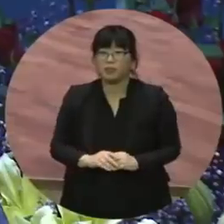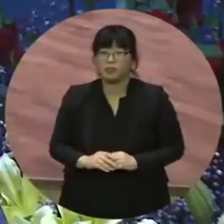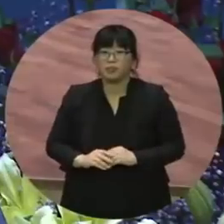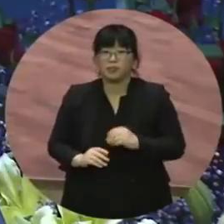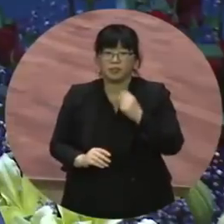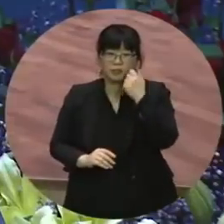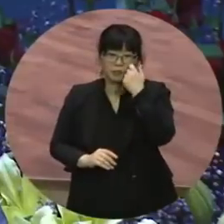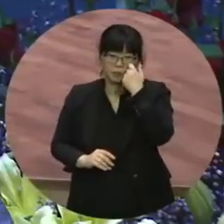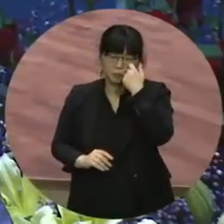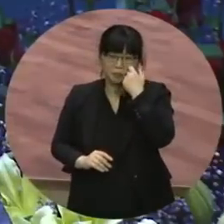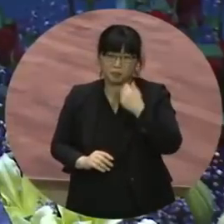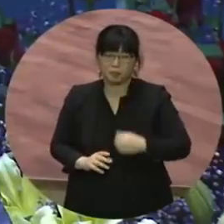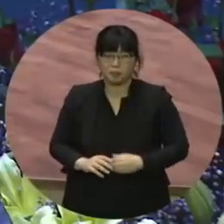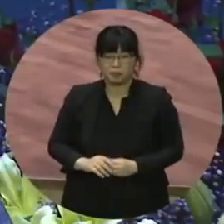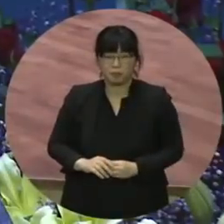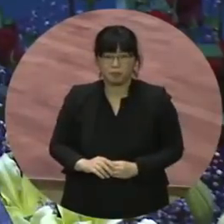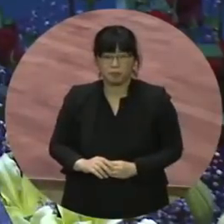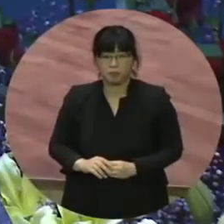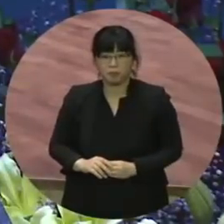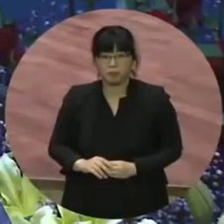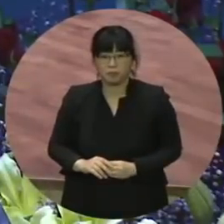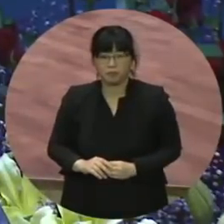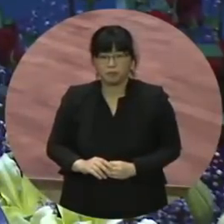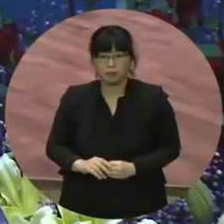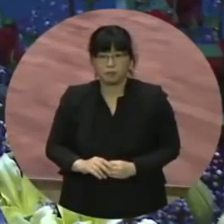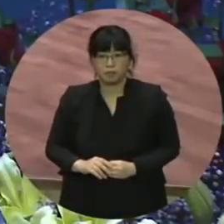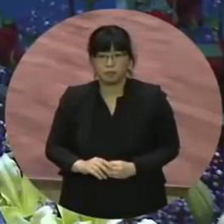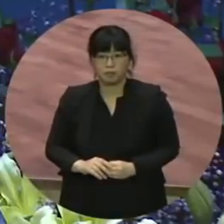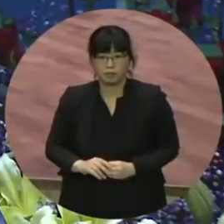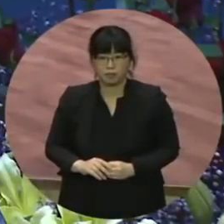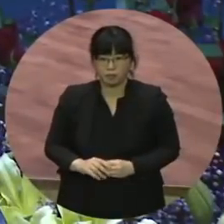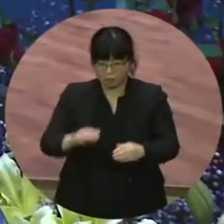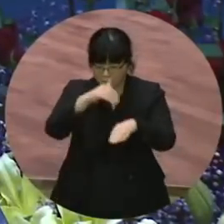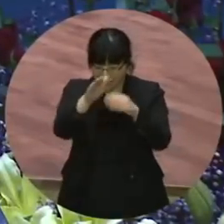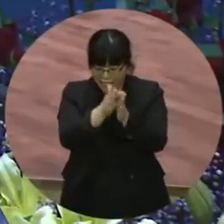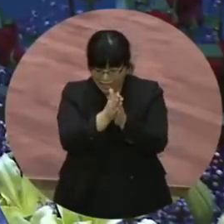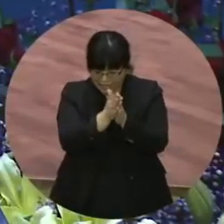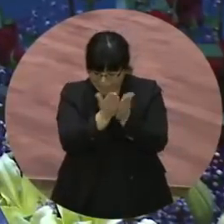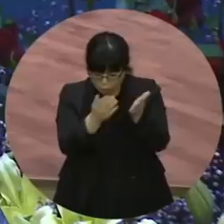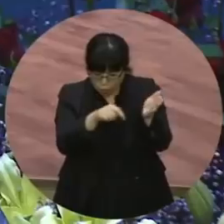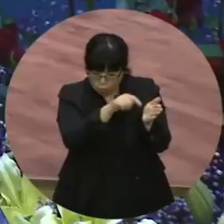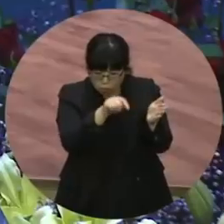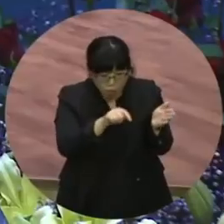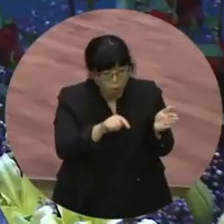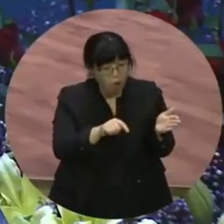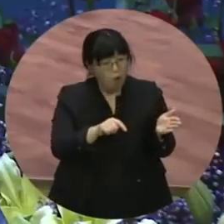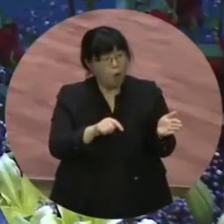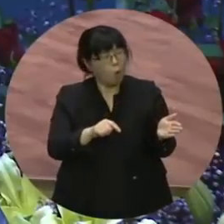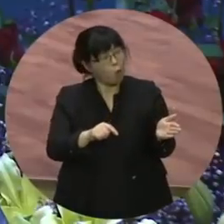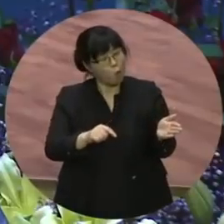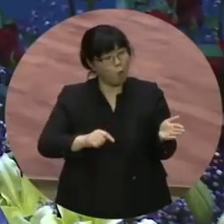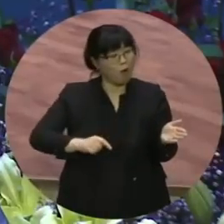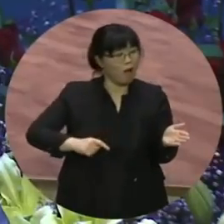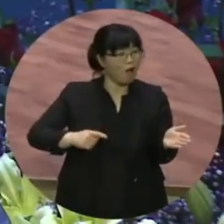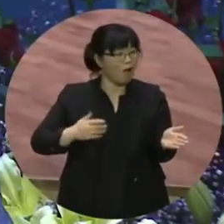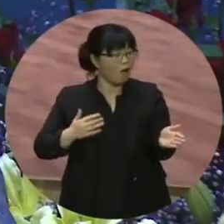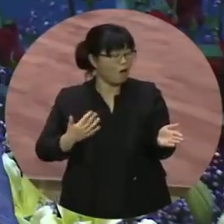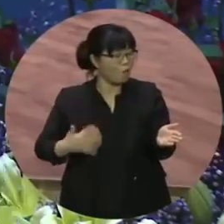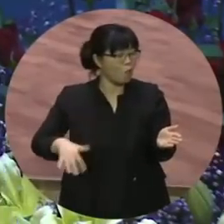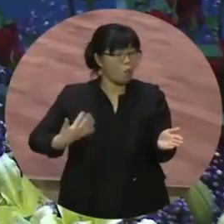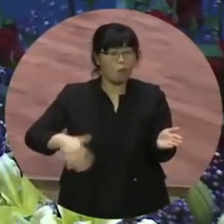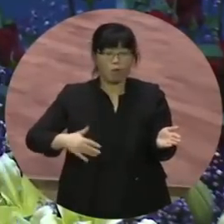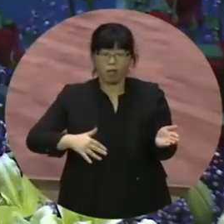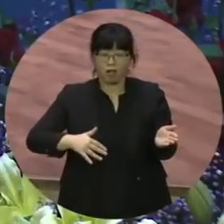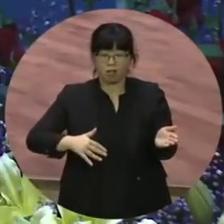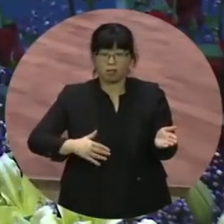성경에 나타난 이 사건 중에서 가장 드라마틱한 사건 중에 하나예요. 그렇죠? 참 드라마틱한. 근데